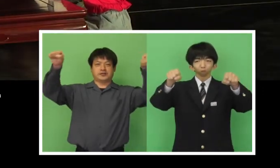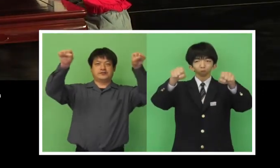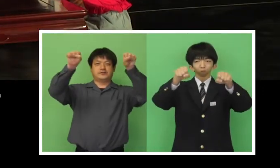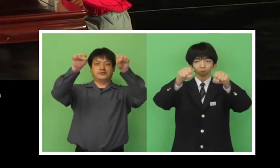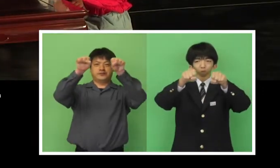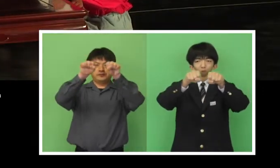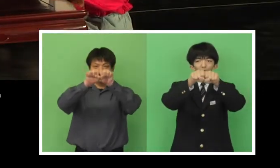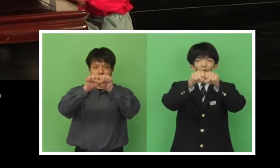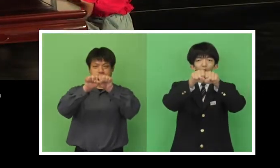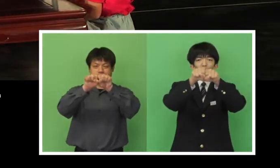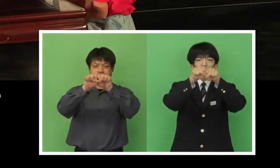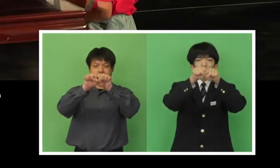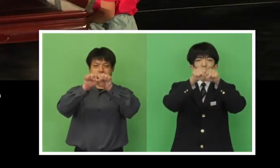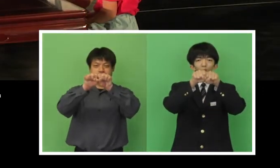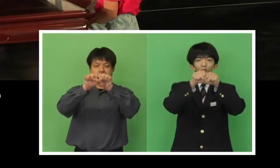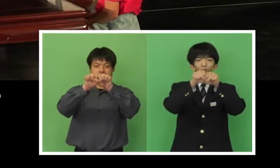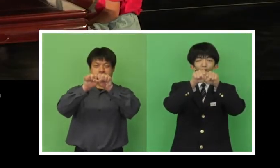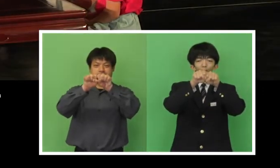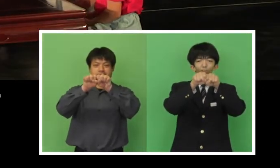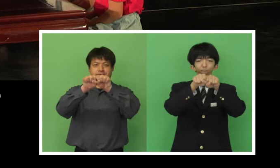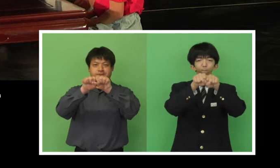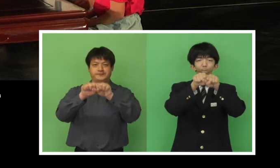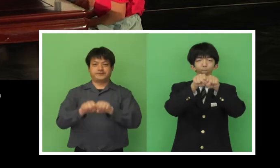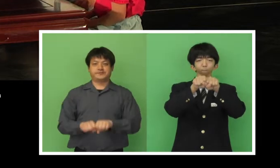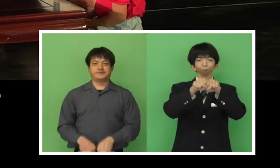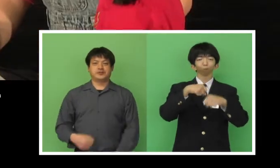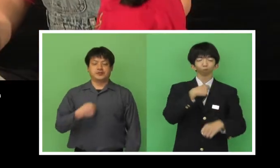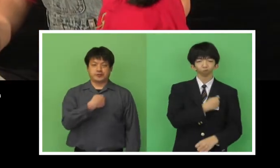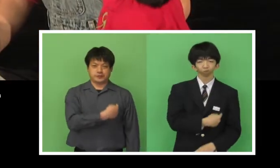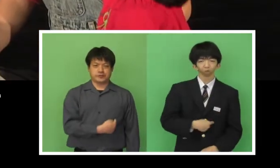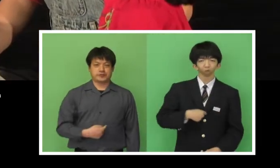になって